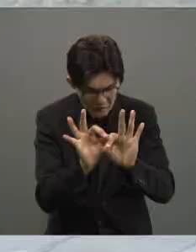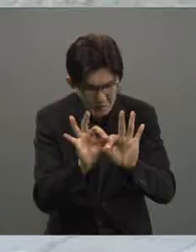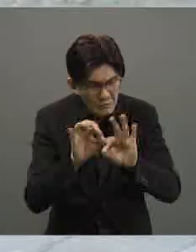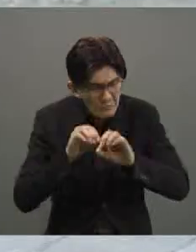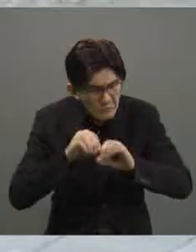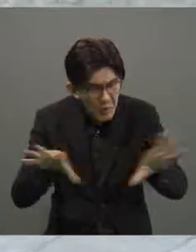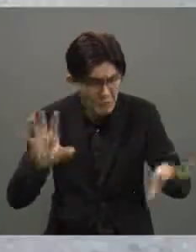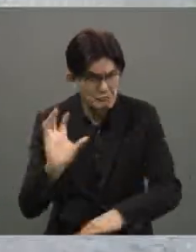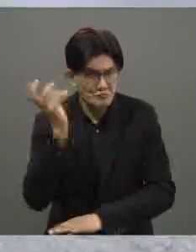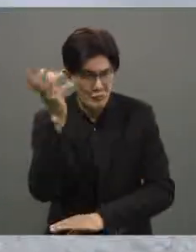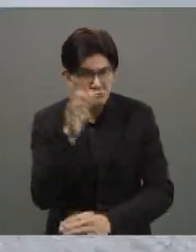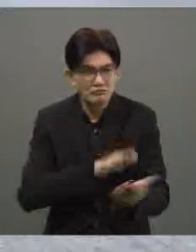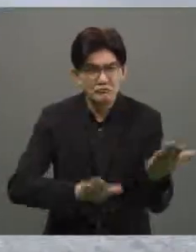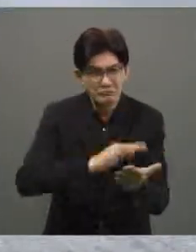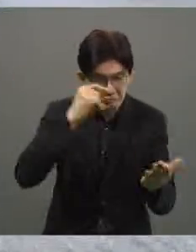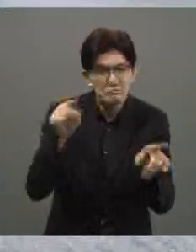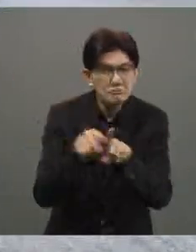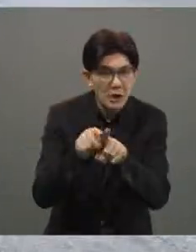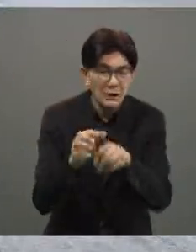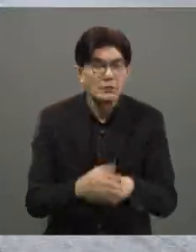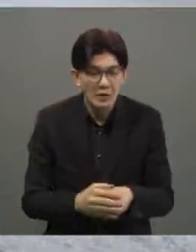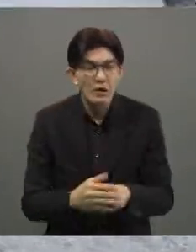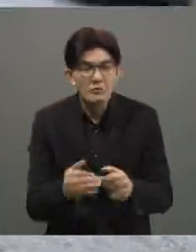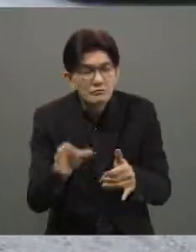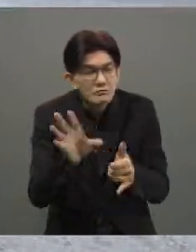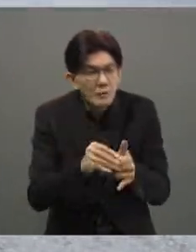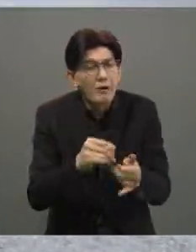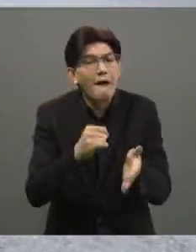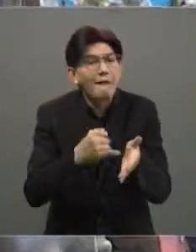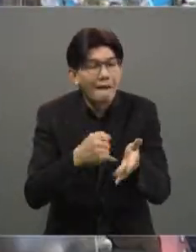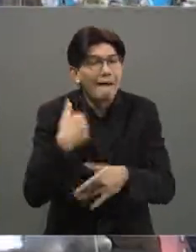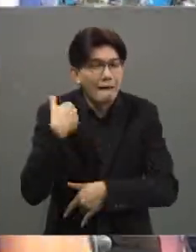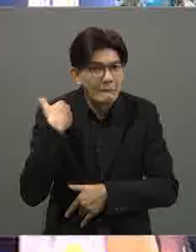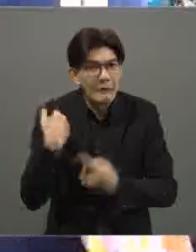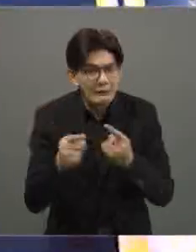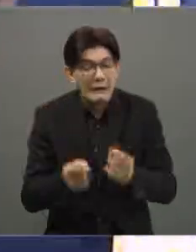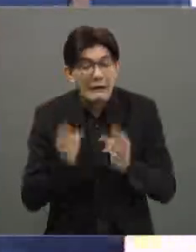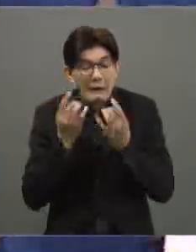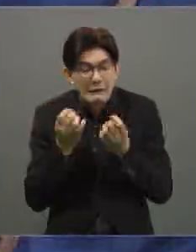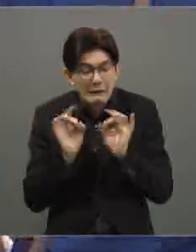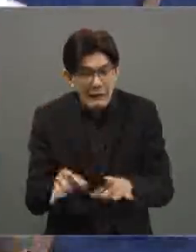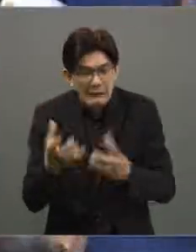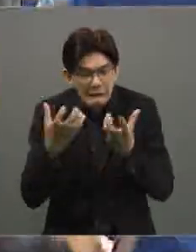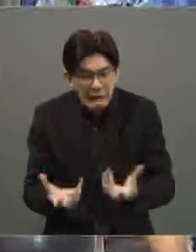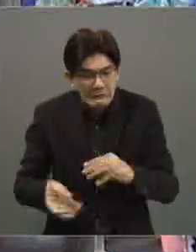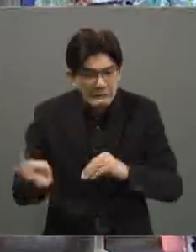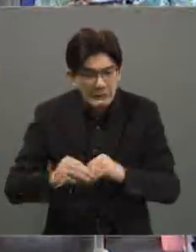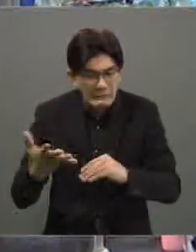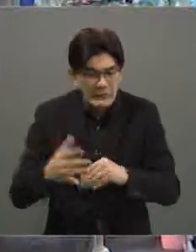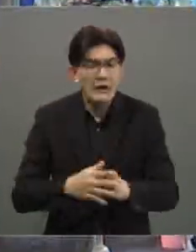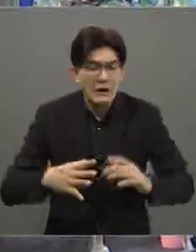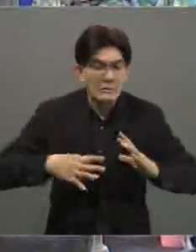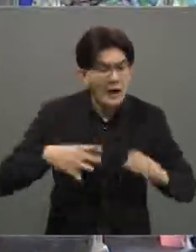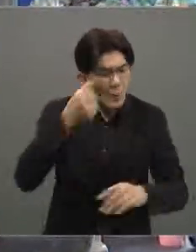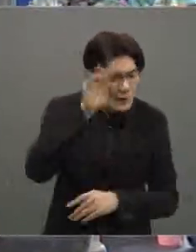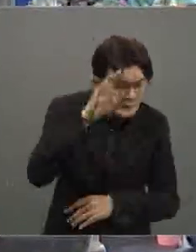โลกก็ได้แต่ข้อดีของมันอย่างที่บอกไปตอนต้นก็คือว่าแม้ว่าจะติดง่ายแต่ว่ามันไม่ได้เพิ่มความรุนแรงเราเคยพัก 4-5วันหาย